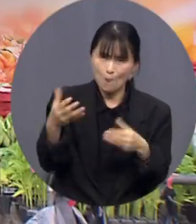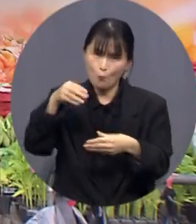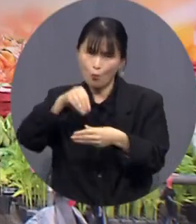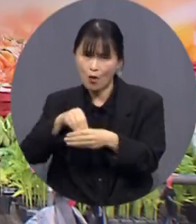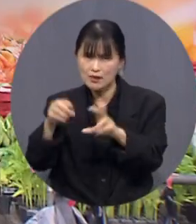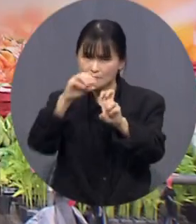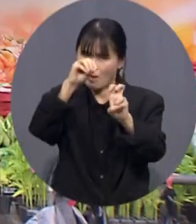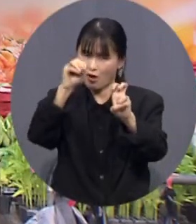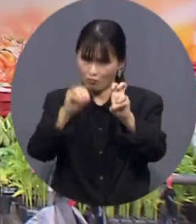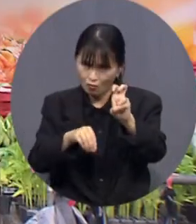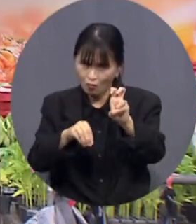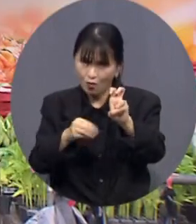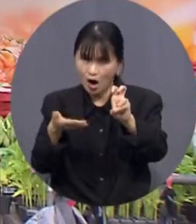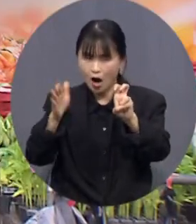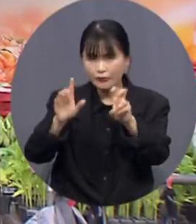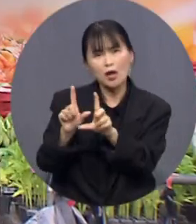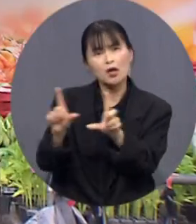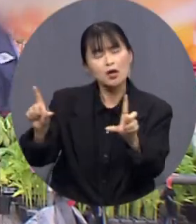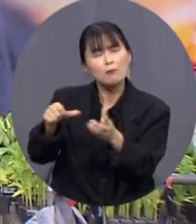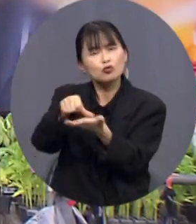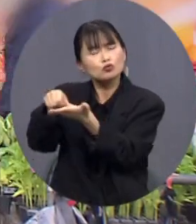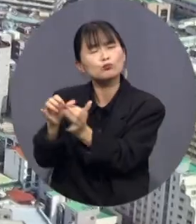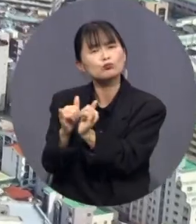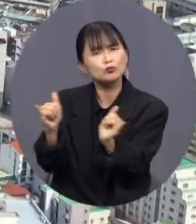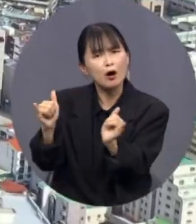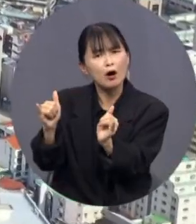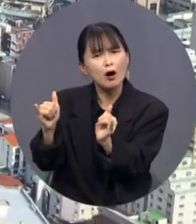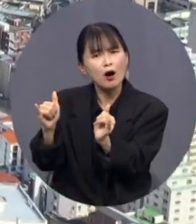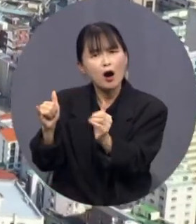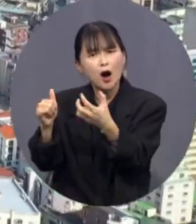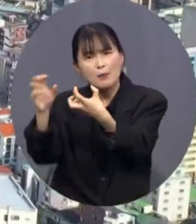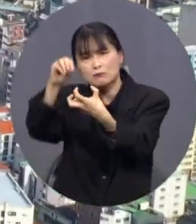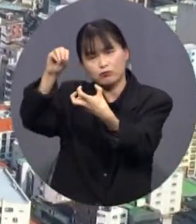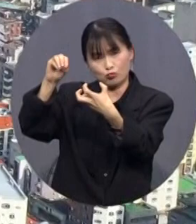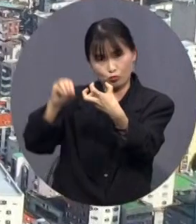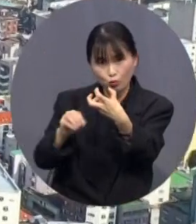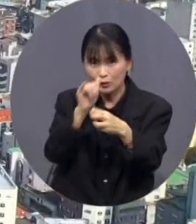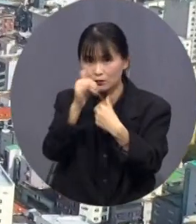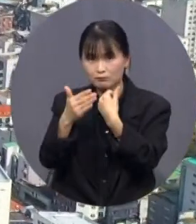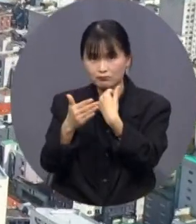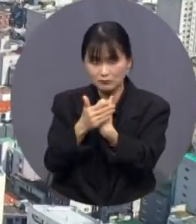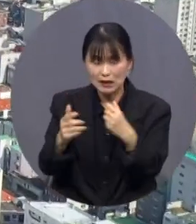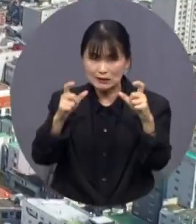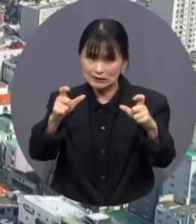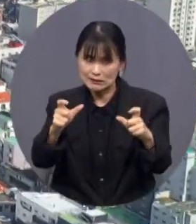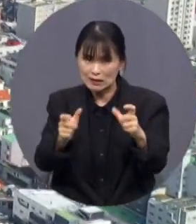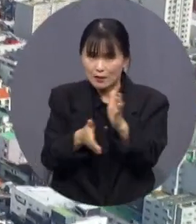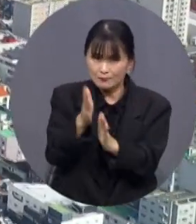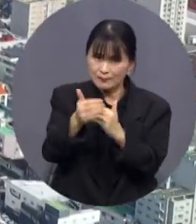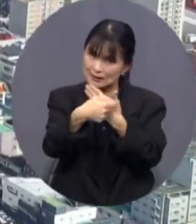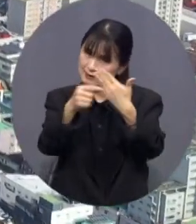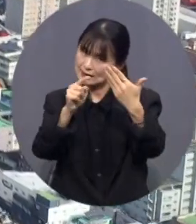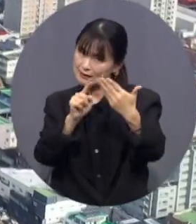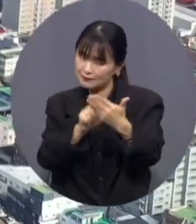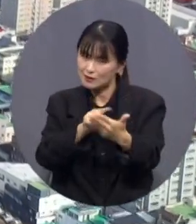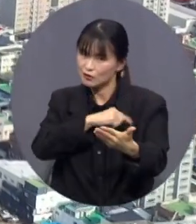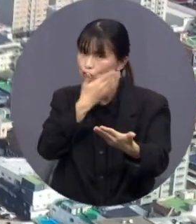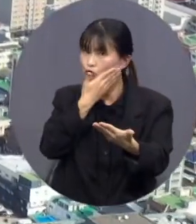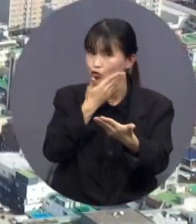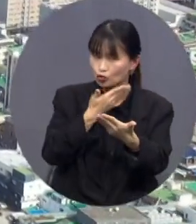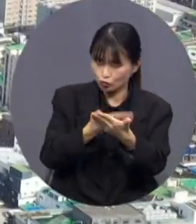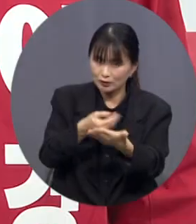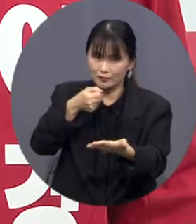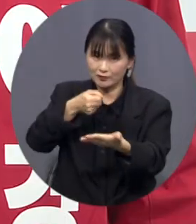20%데 반에 일반 유권자의 반영 비율이 80% 지역 민심이 본선 진출자를 가를